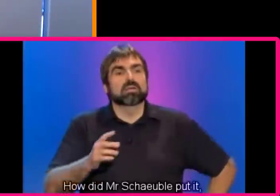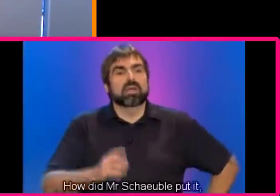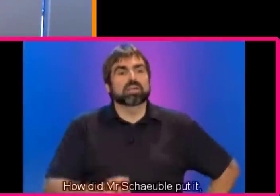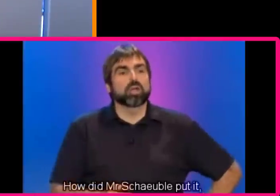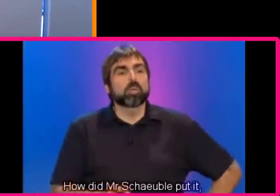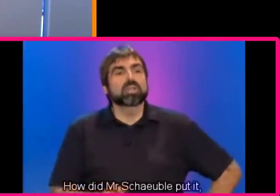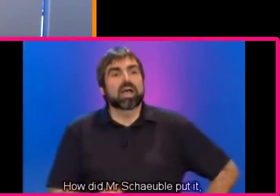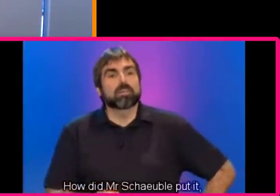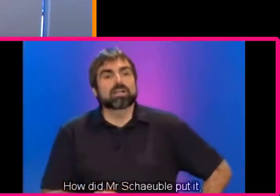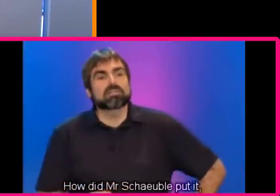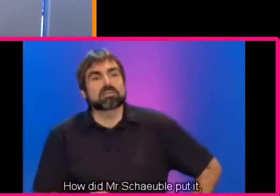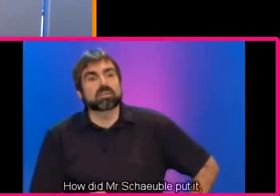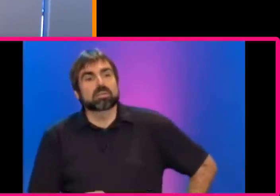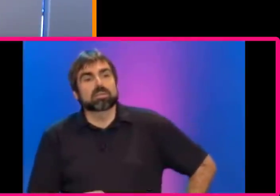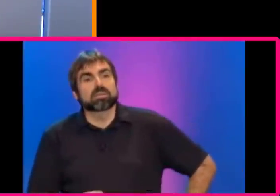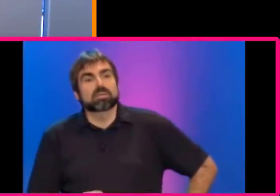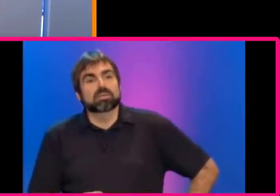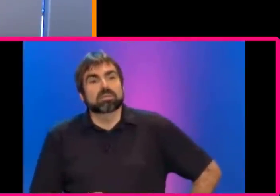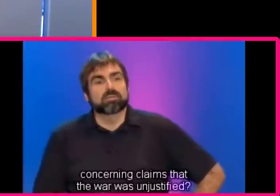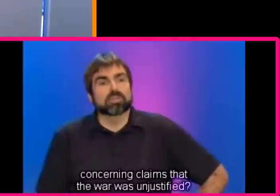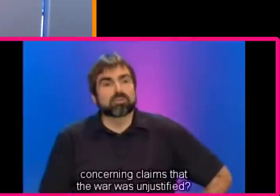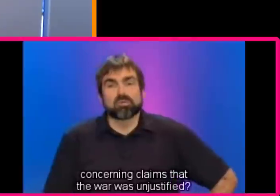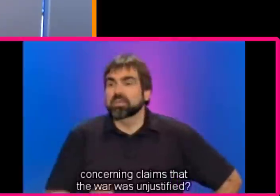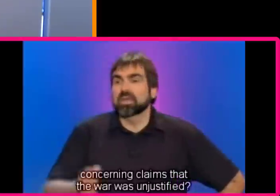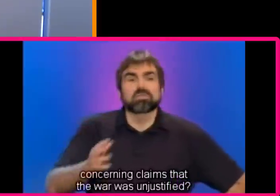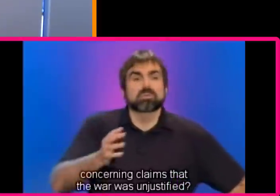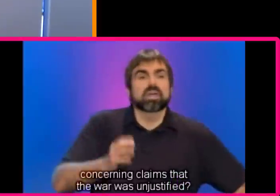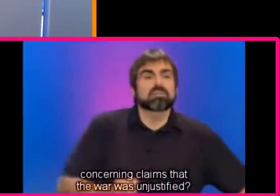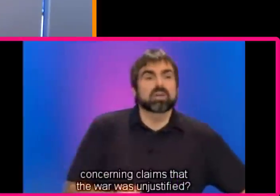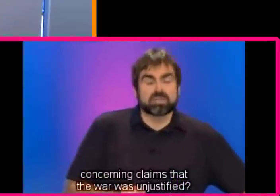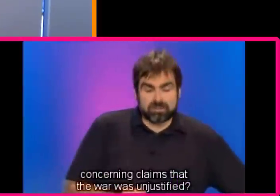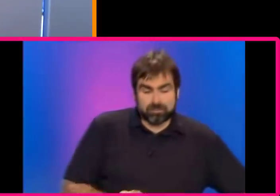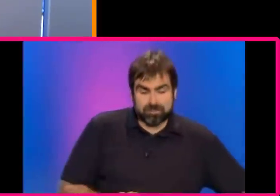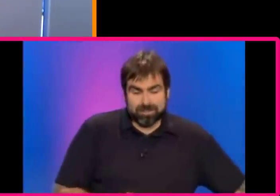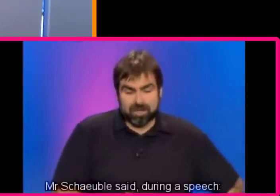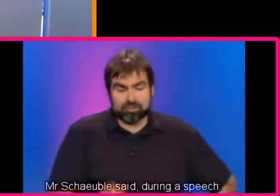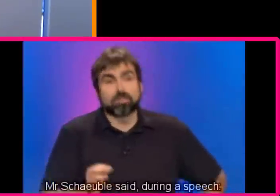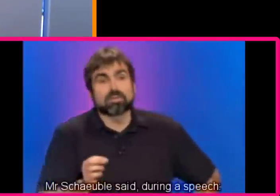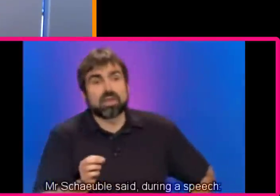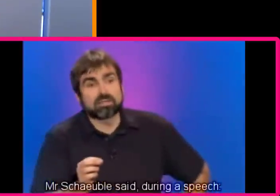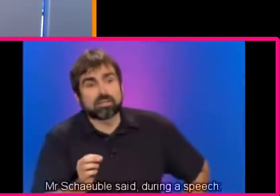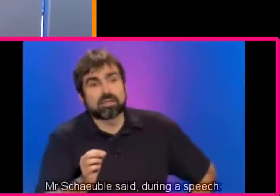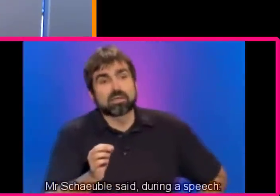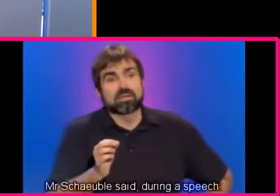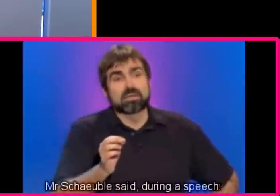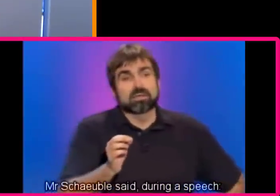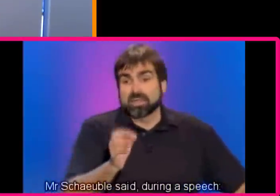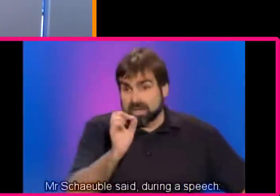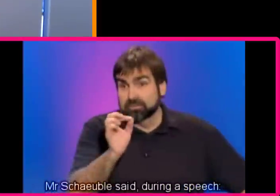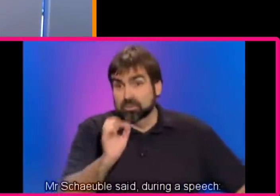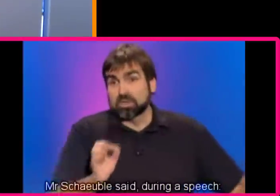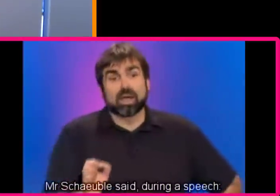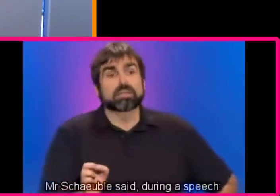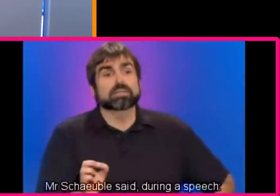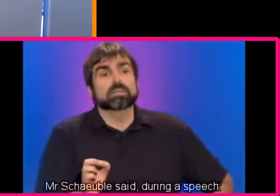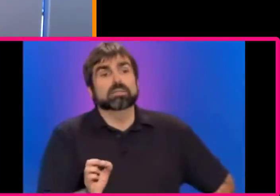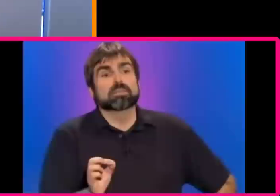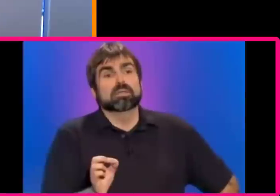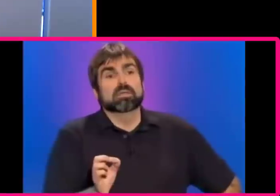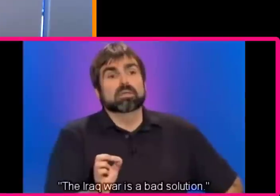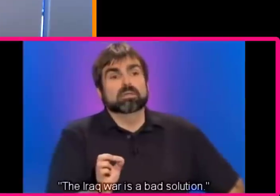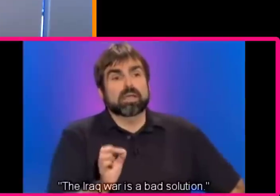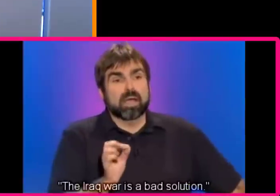herr schäuble damals auf den vorwurf der krieg ist ungerechtfertigt herr schäuble sagte in einem vortrag